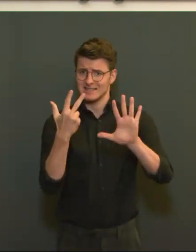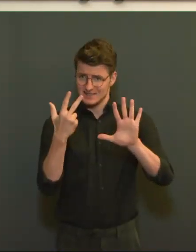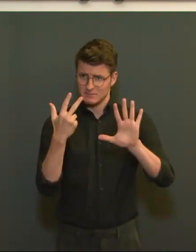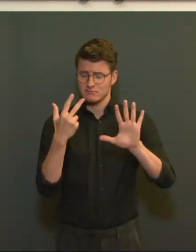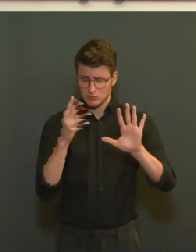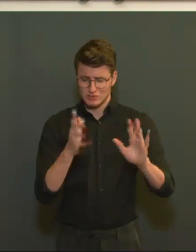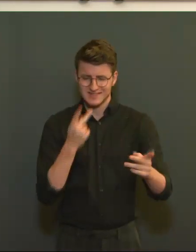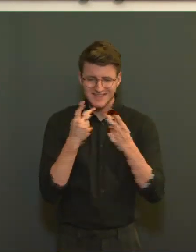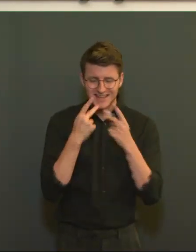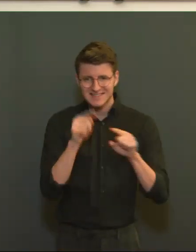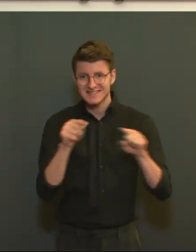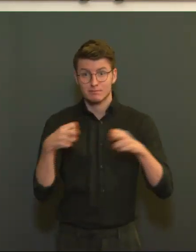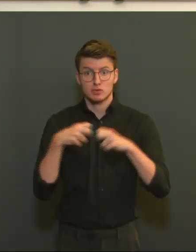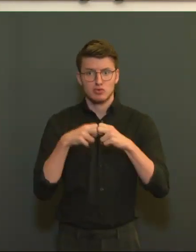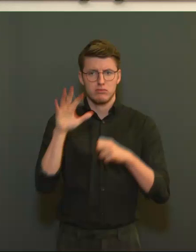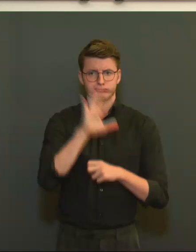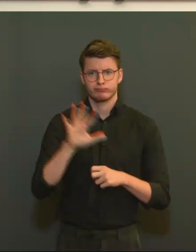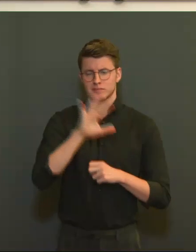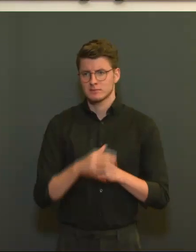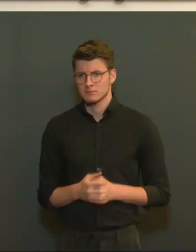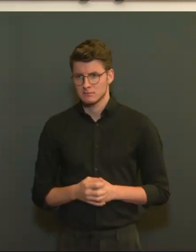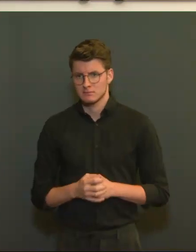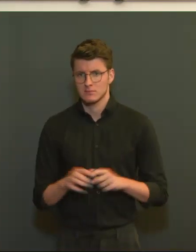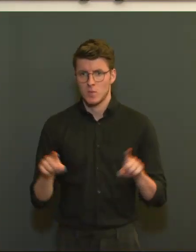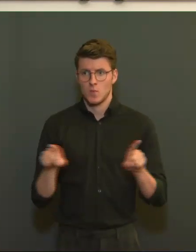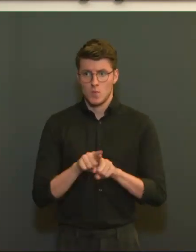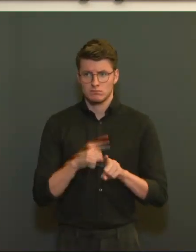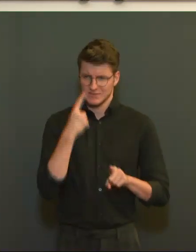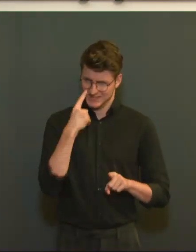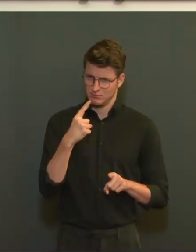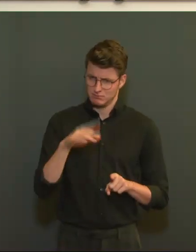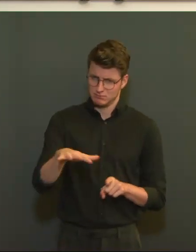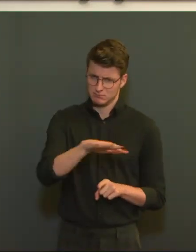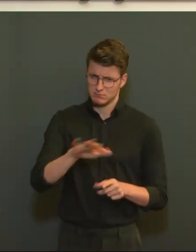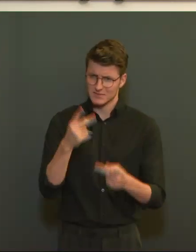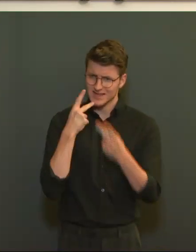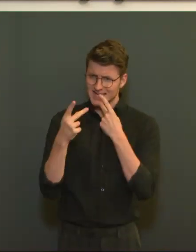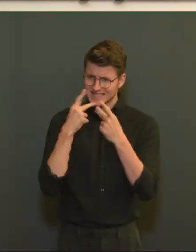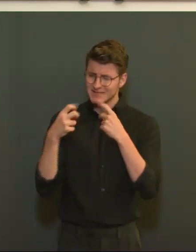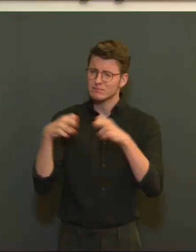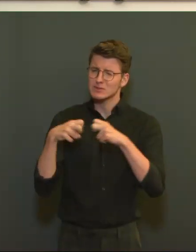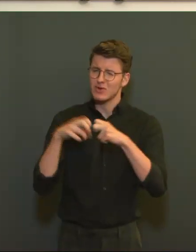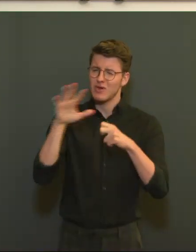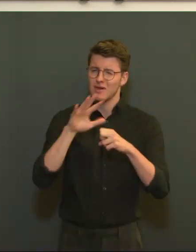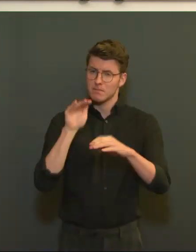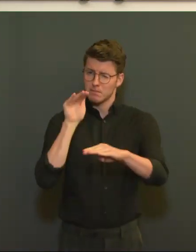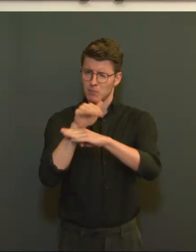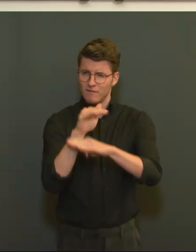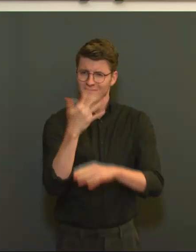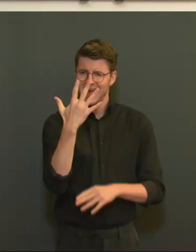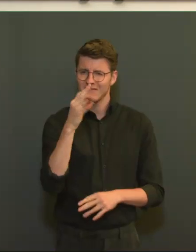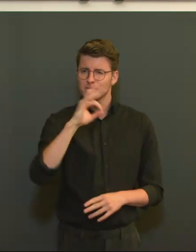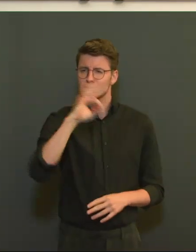Tegelijk zien we wel dat meer dan 5% van alle geteste stalen in Brussel nog steeds een positief resultaat